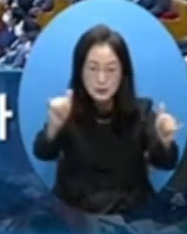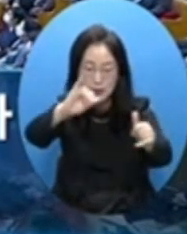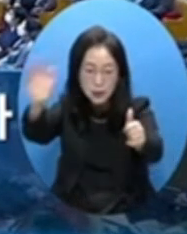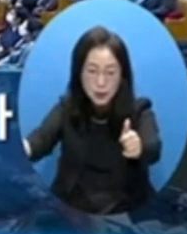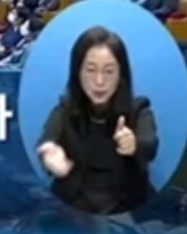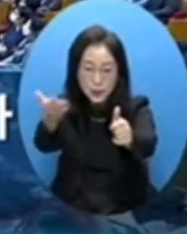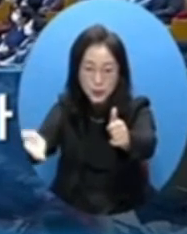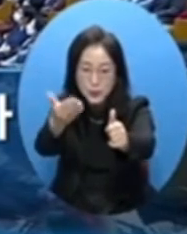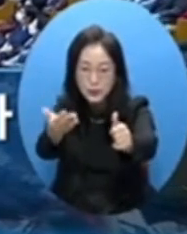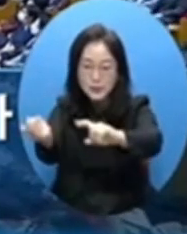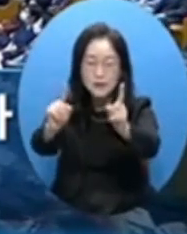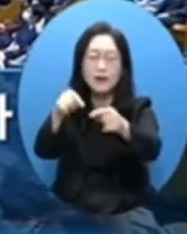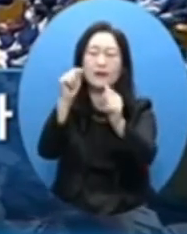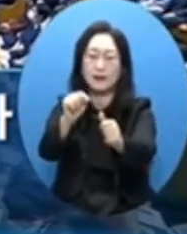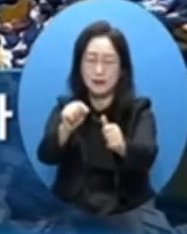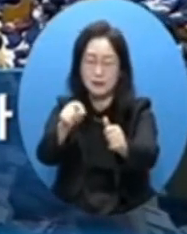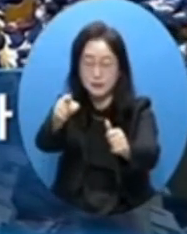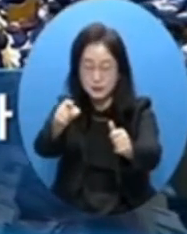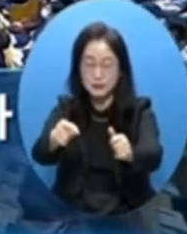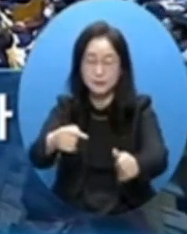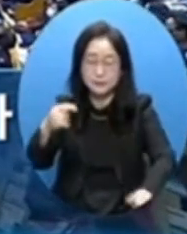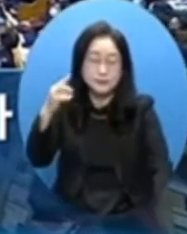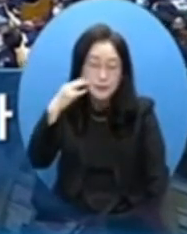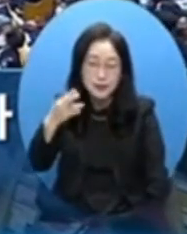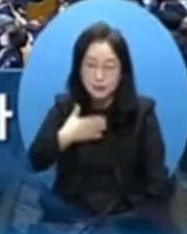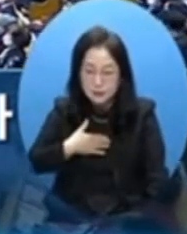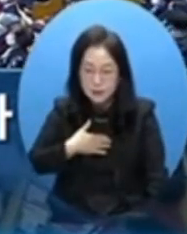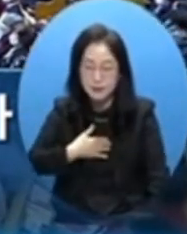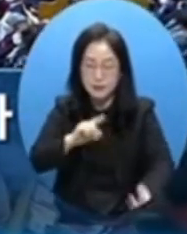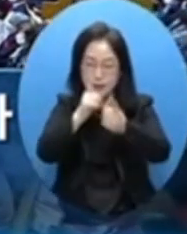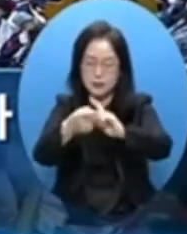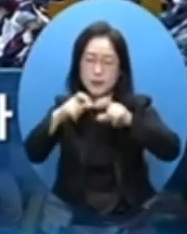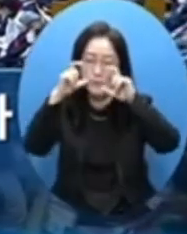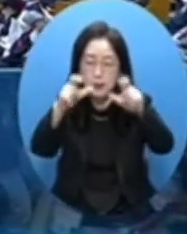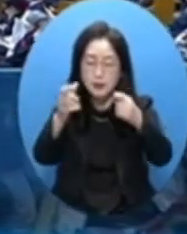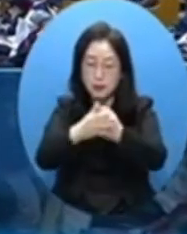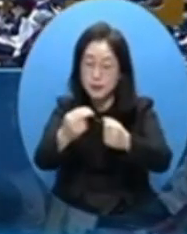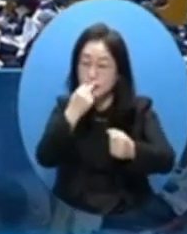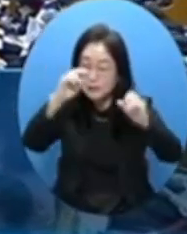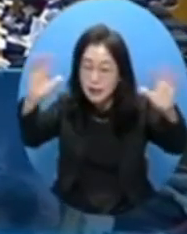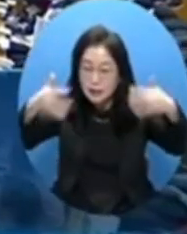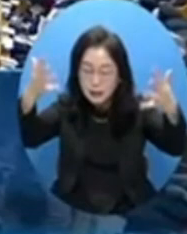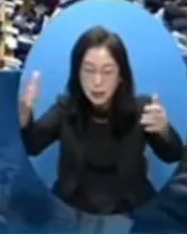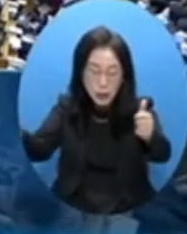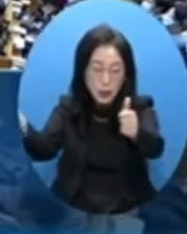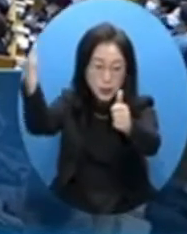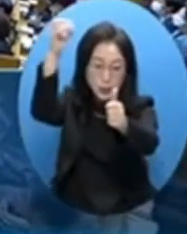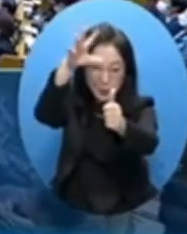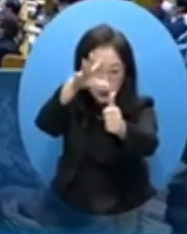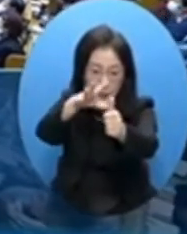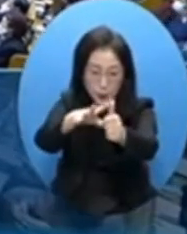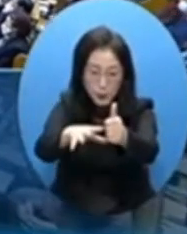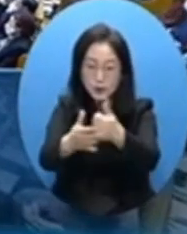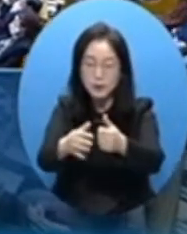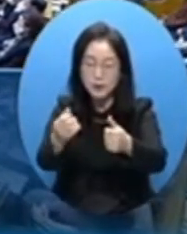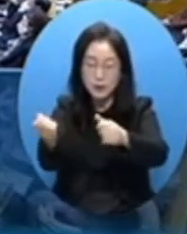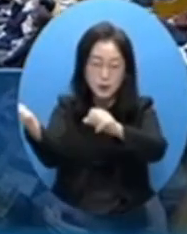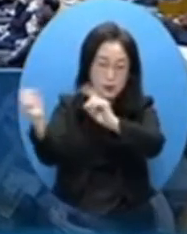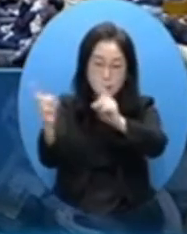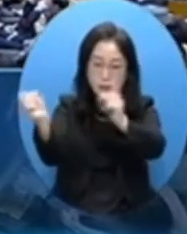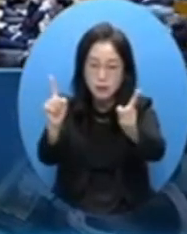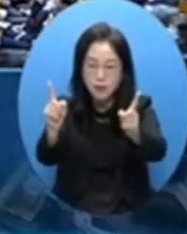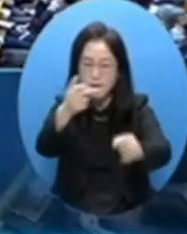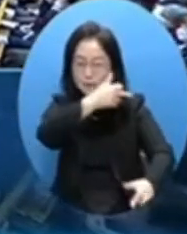살아나게 하라 하셨다 하라 이에 내가 그 명령으로 태어나였더니 생기가 그들에게 들어가매 그들이 곧 살아나서 일어나서는데